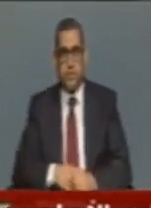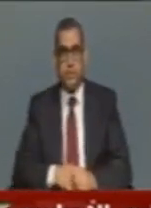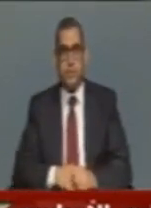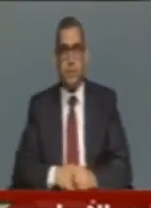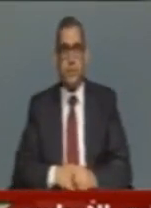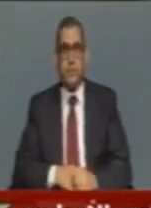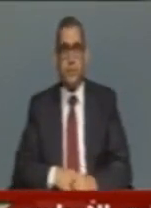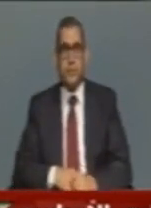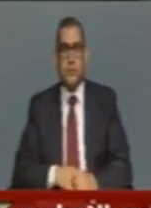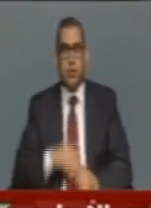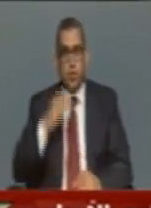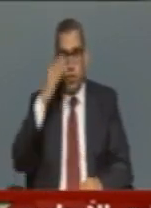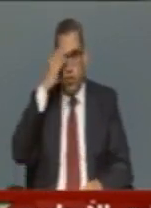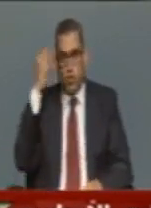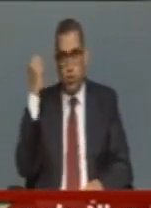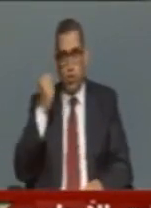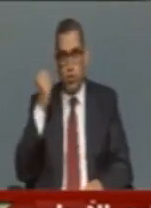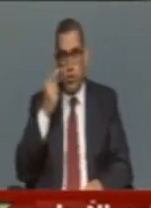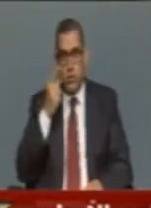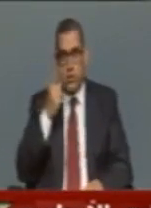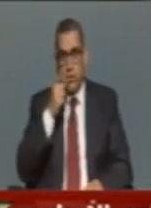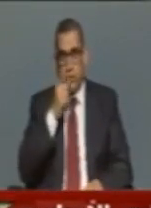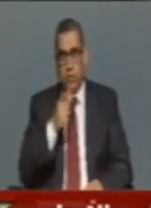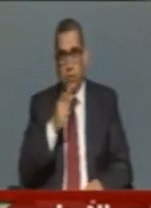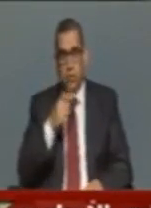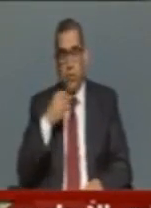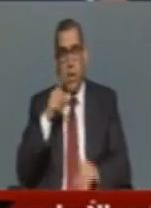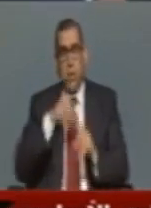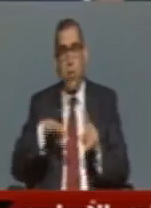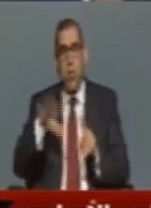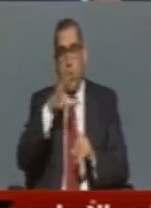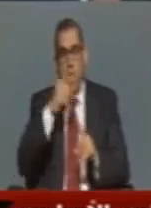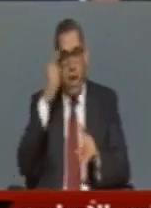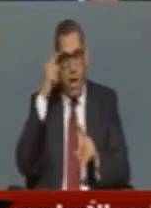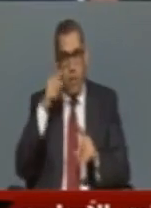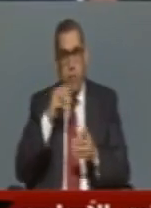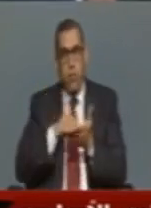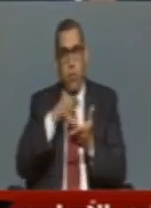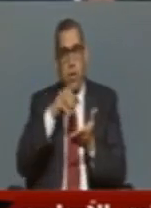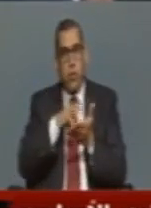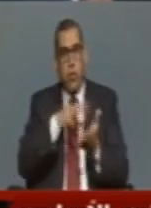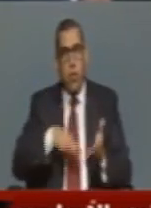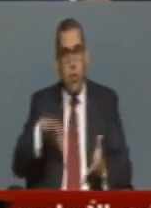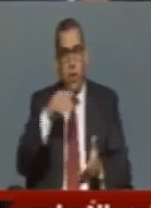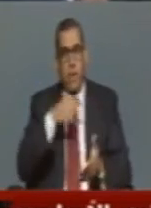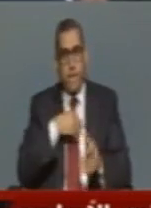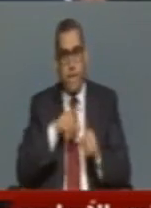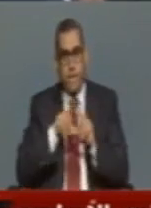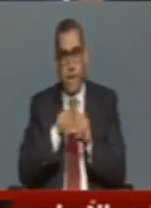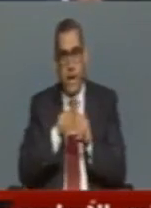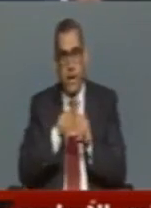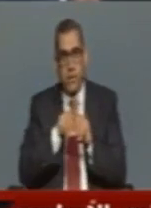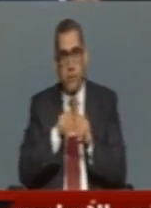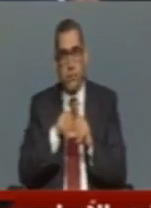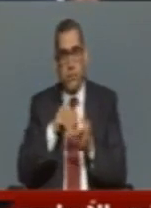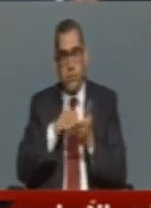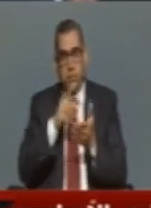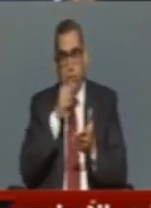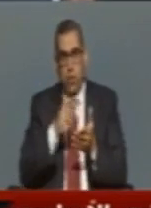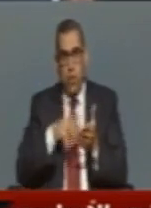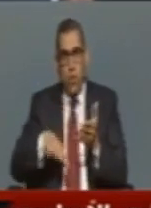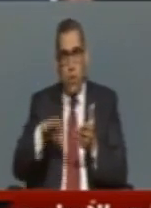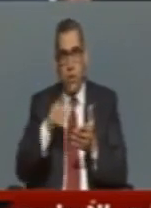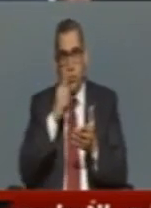شوف أنا دايما معاكم في كل مبادرة أو طرح أنتم بتطرحوه يساهم